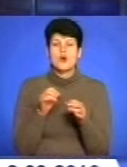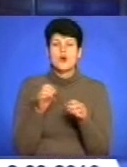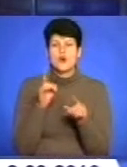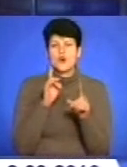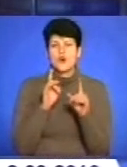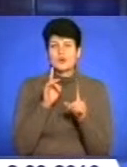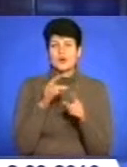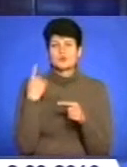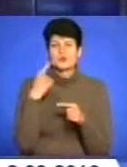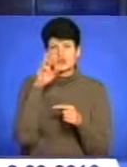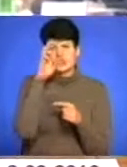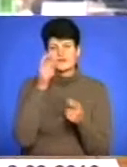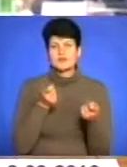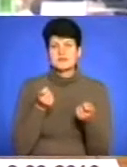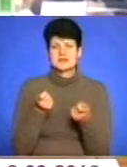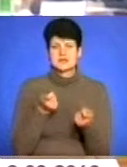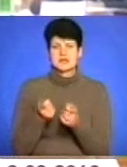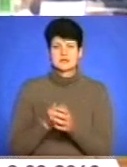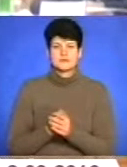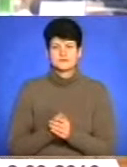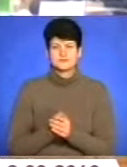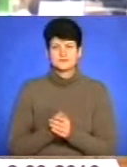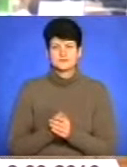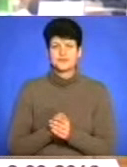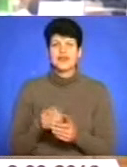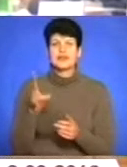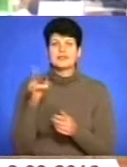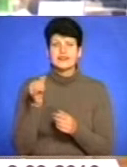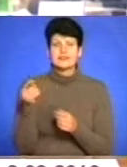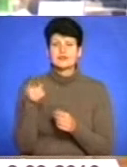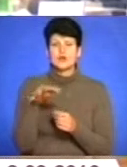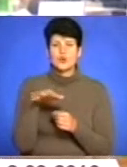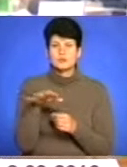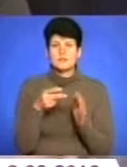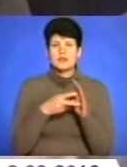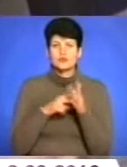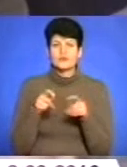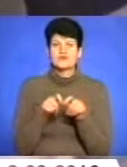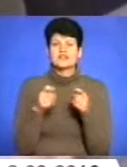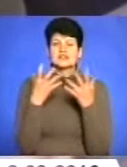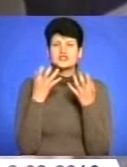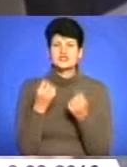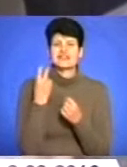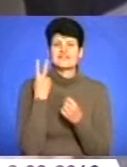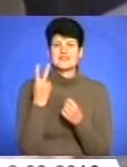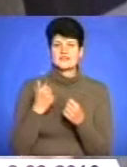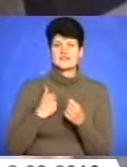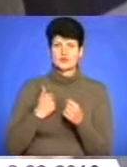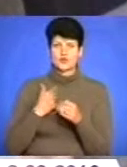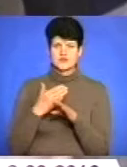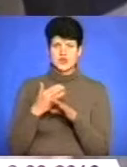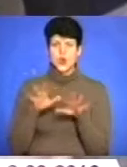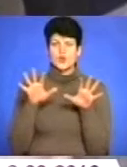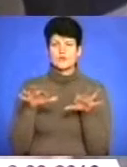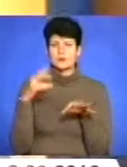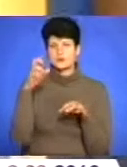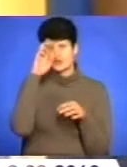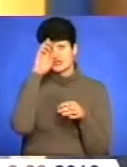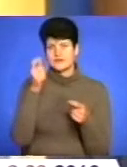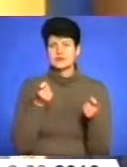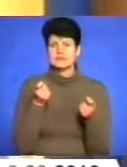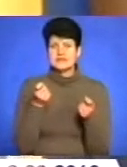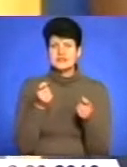державної адміністрації. На Тернопільщині планують відкрити ще дві військові частини. Голова облдержадміністрації